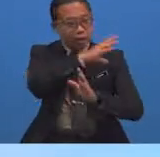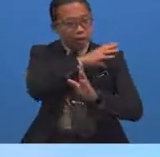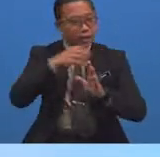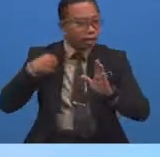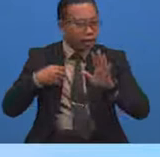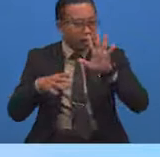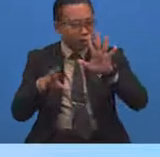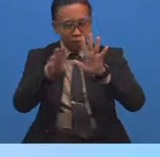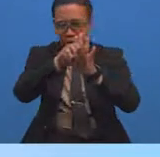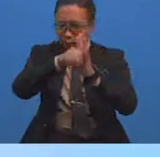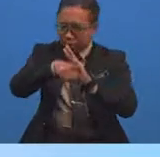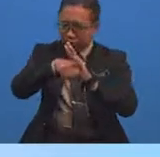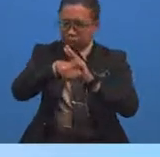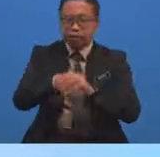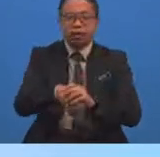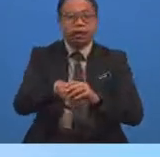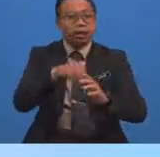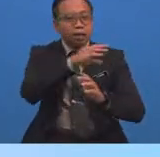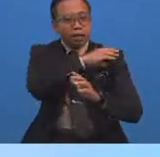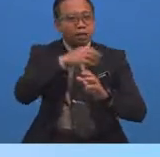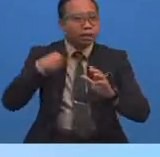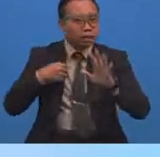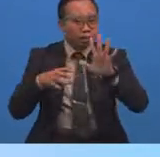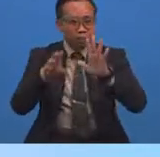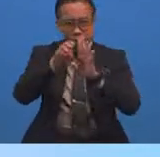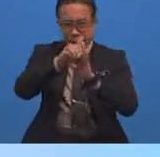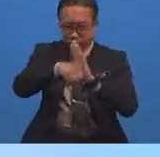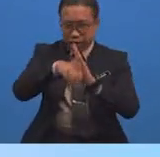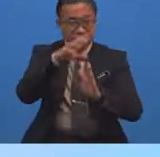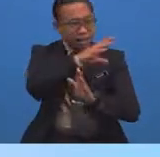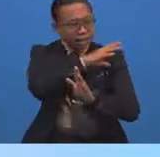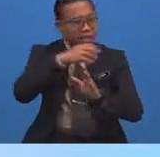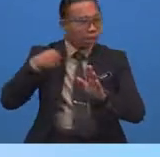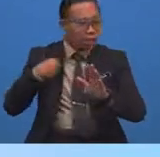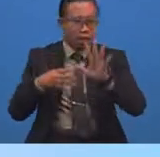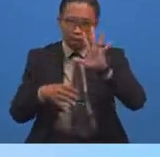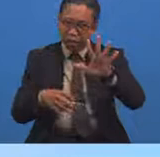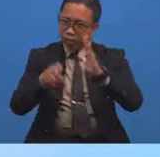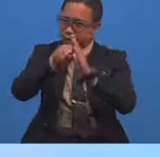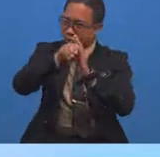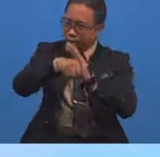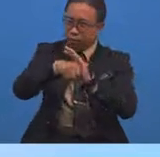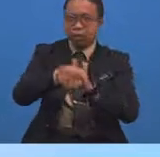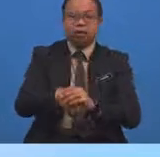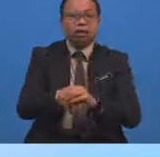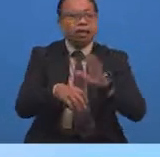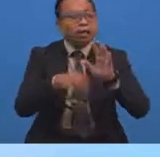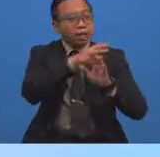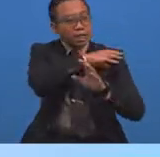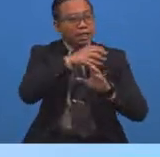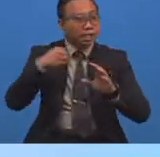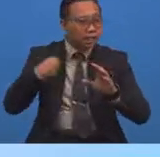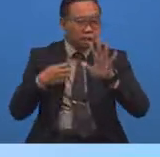limonit Dan limonit Janjimu menit janji